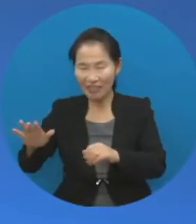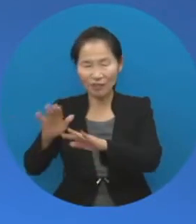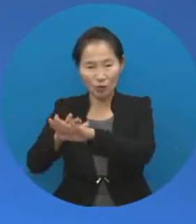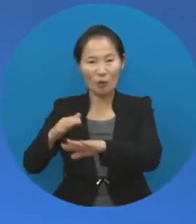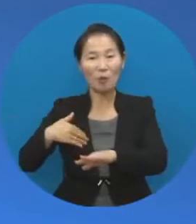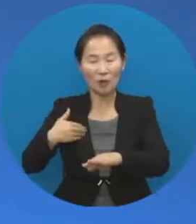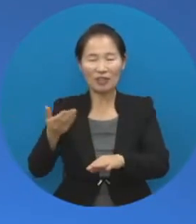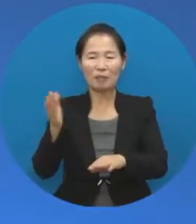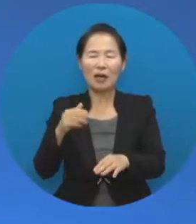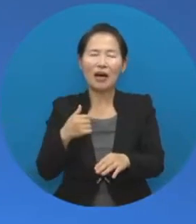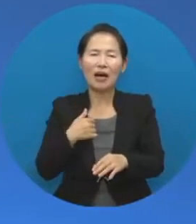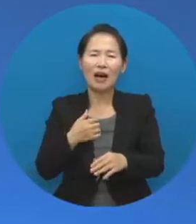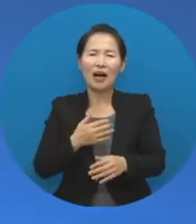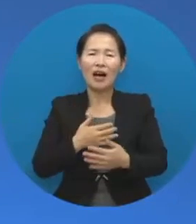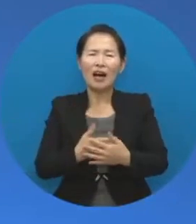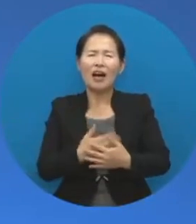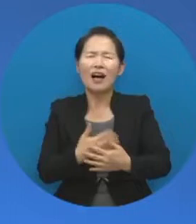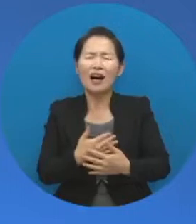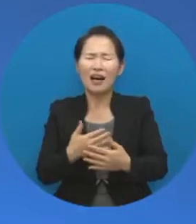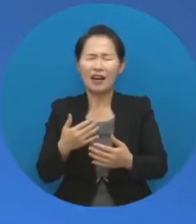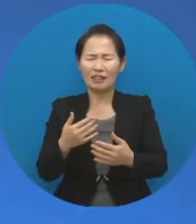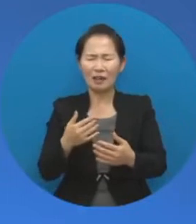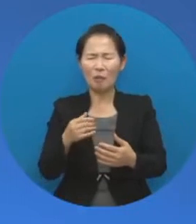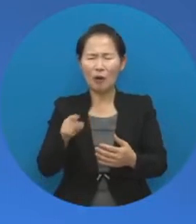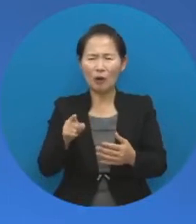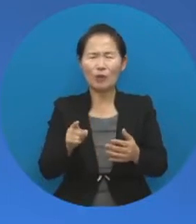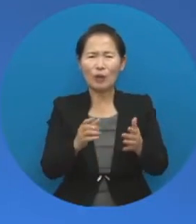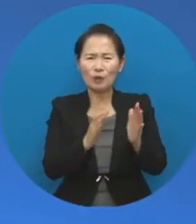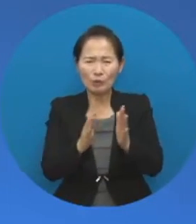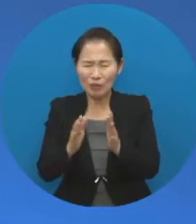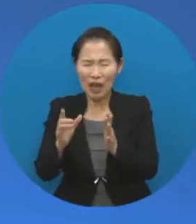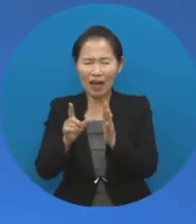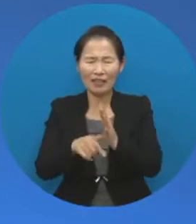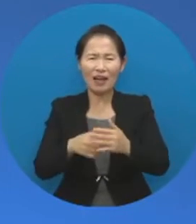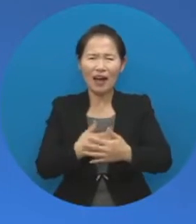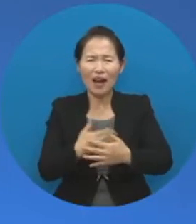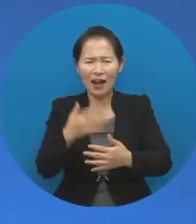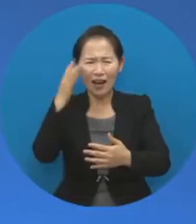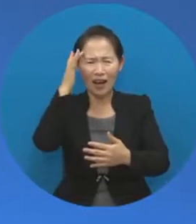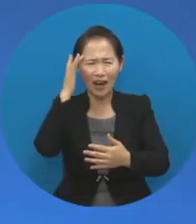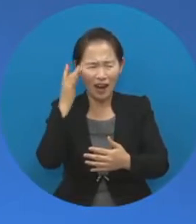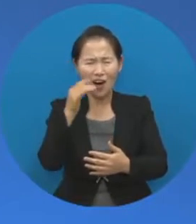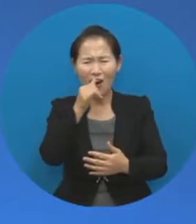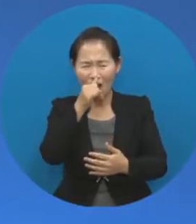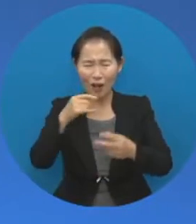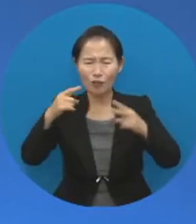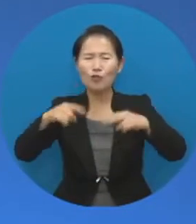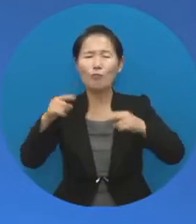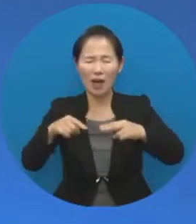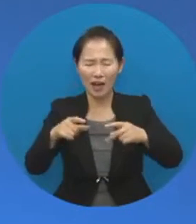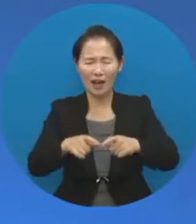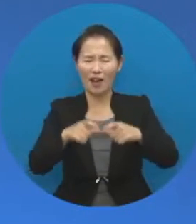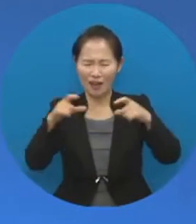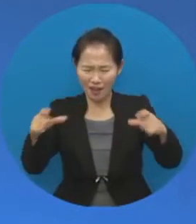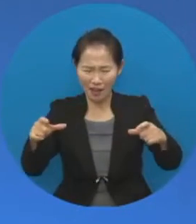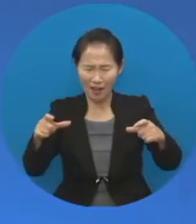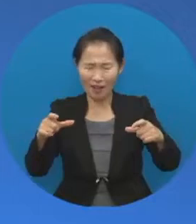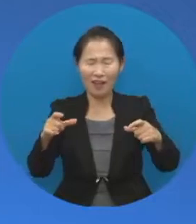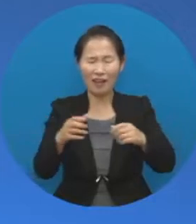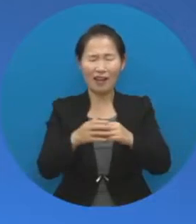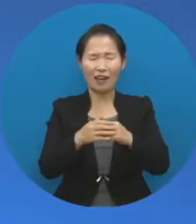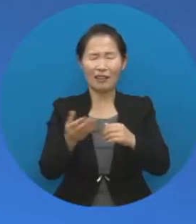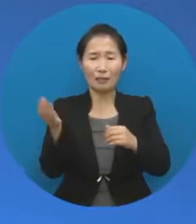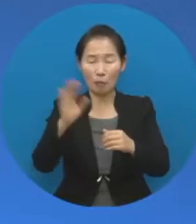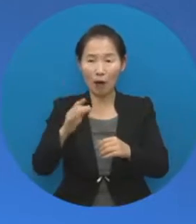작고 새 가슴이라 그것도 덜덜 떨면서 이렇게 순종을 했거든요. 근데 얼마 지나지 않아서 그 빈자리가 다